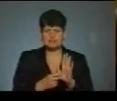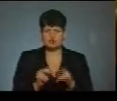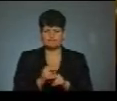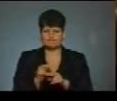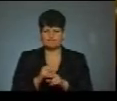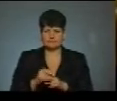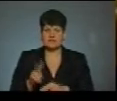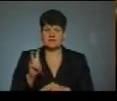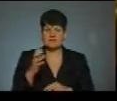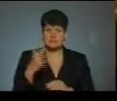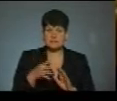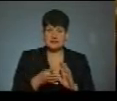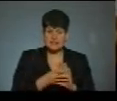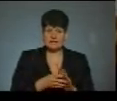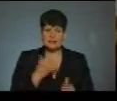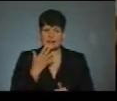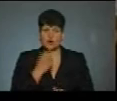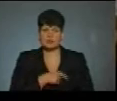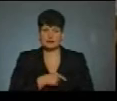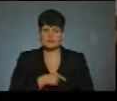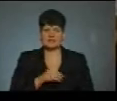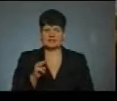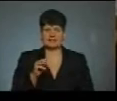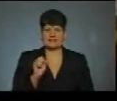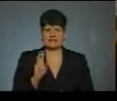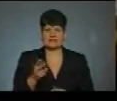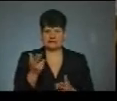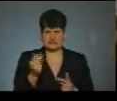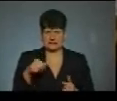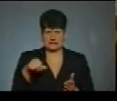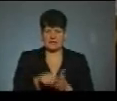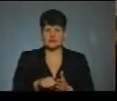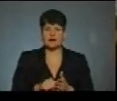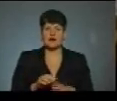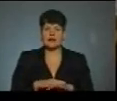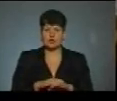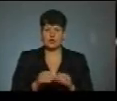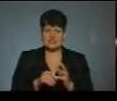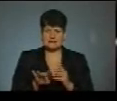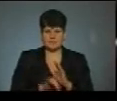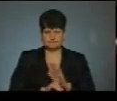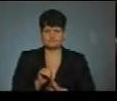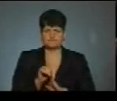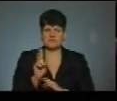правок. 259 народних депутатів натиснули «так». Ринок землі відкрили.